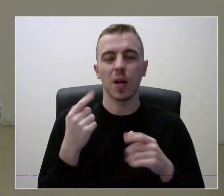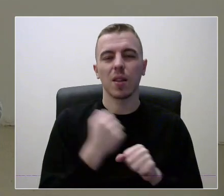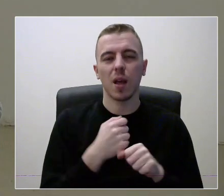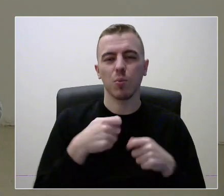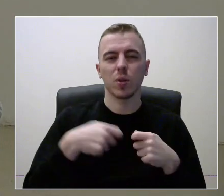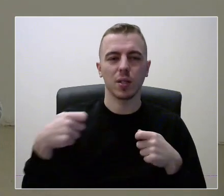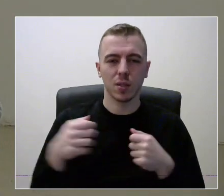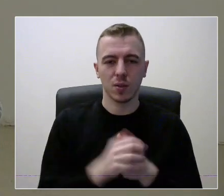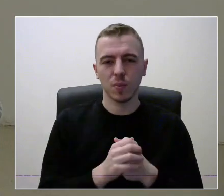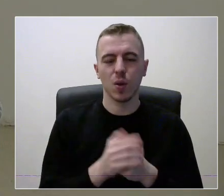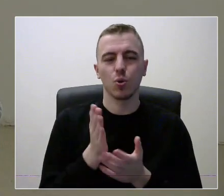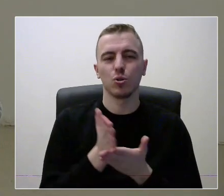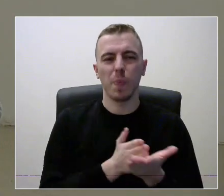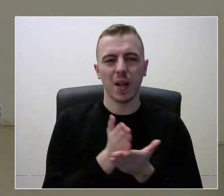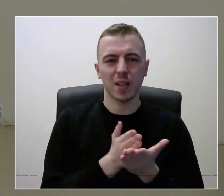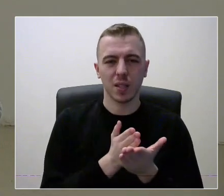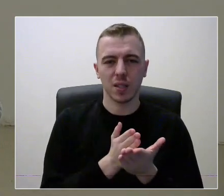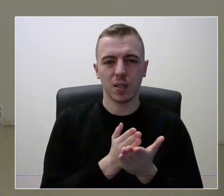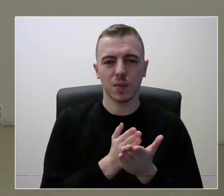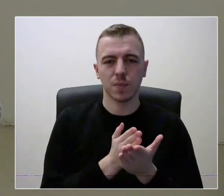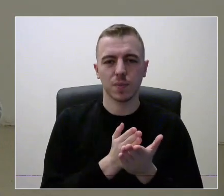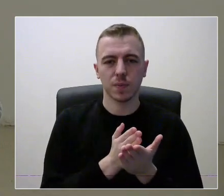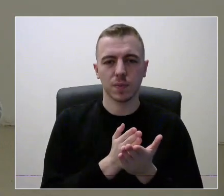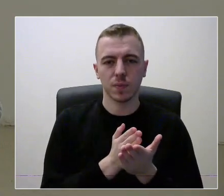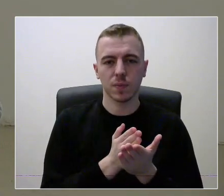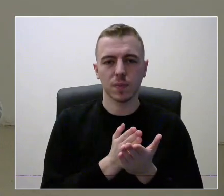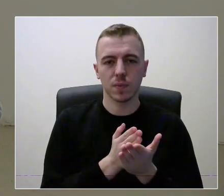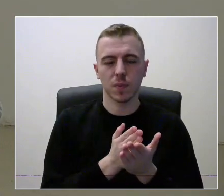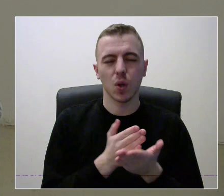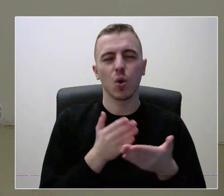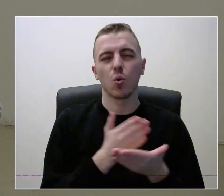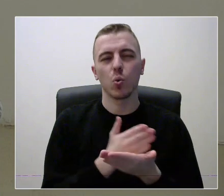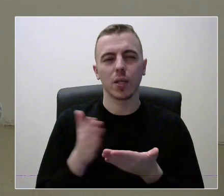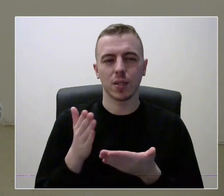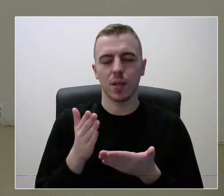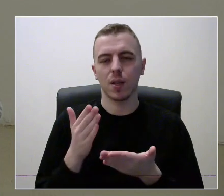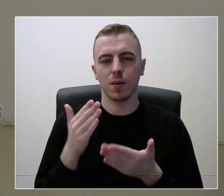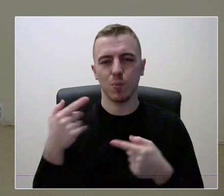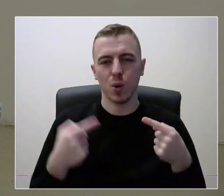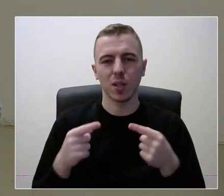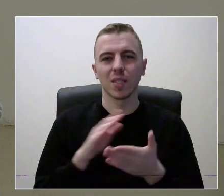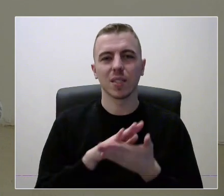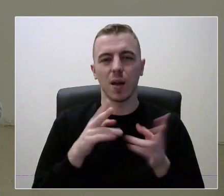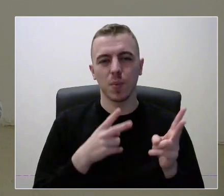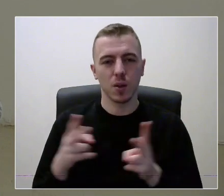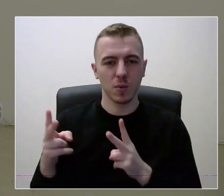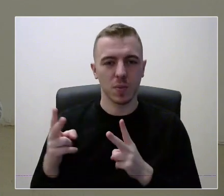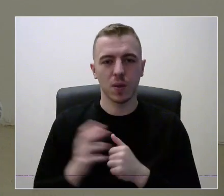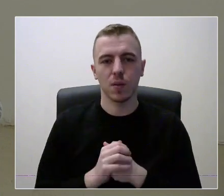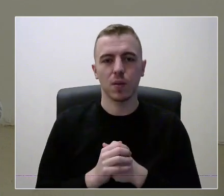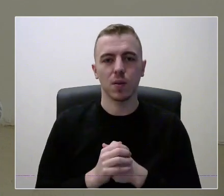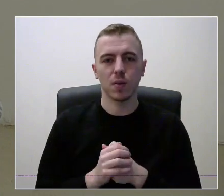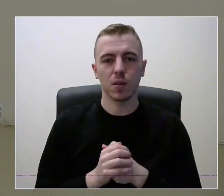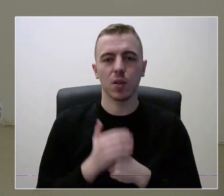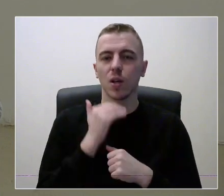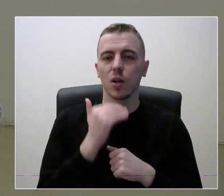už patirtį, už nusaikę politiką, už stabilumą, už stabilią politiką. Ir be abejo,